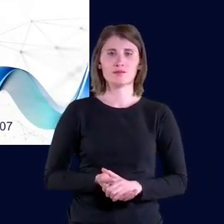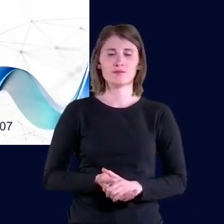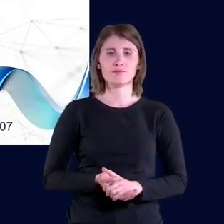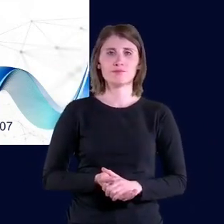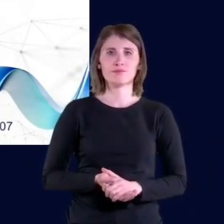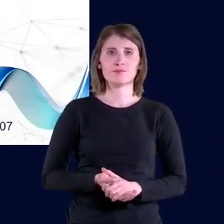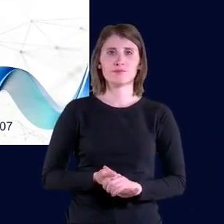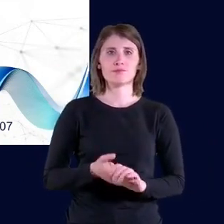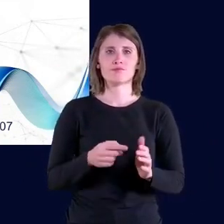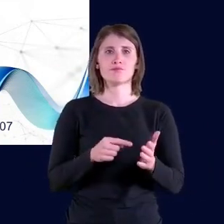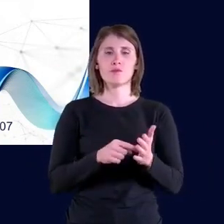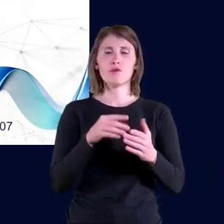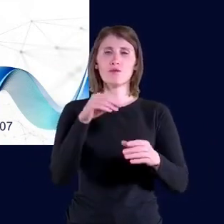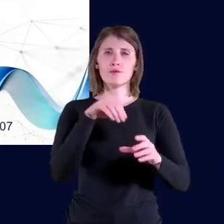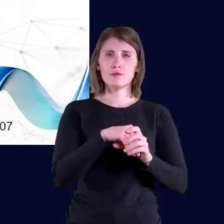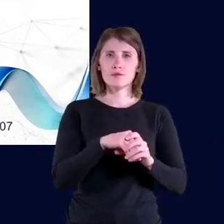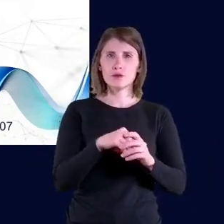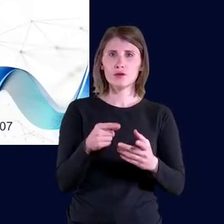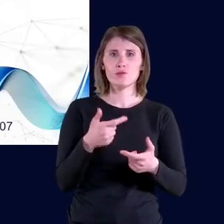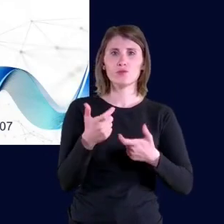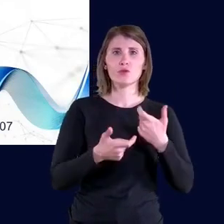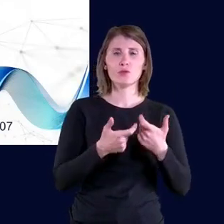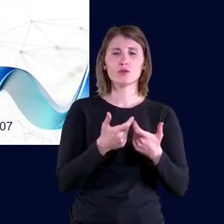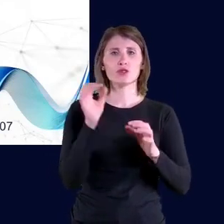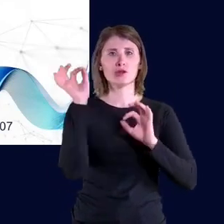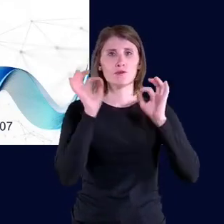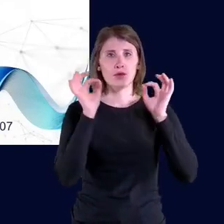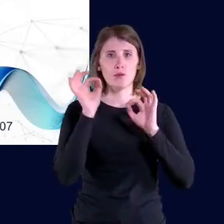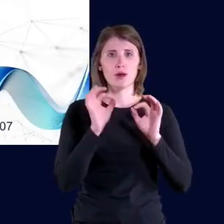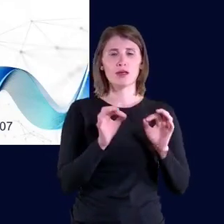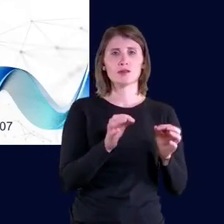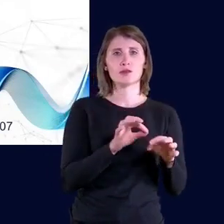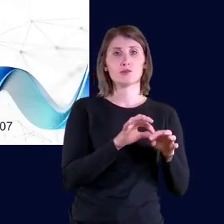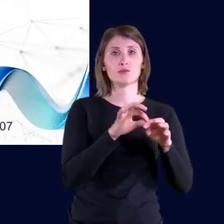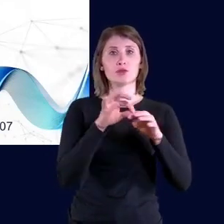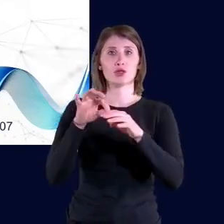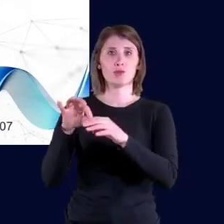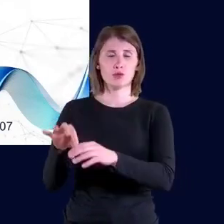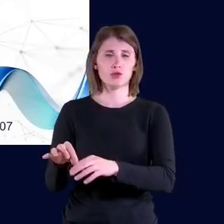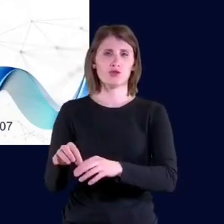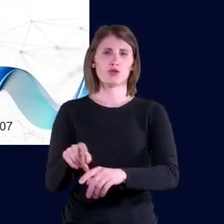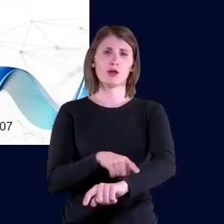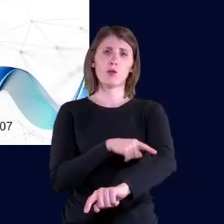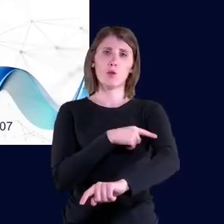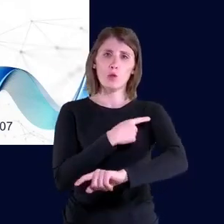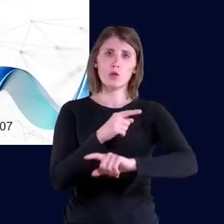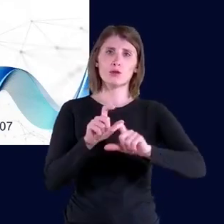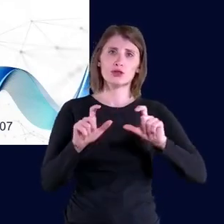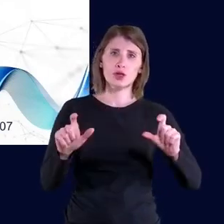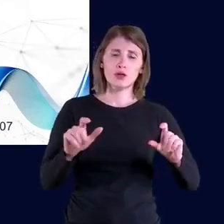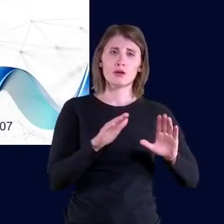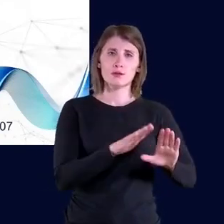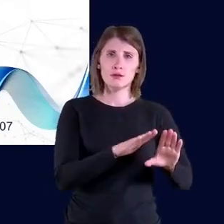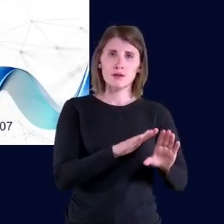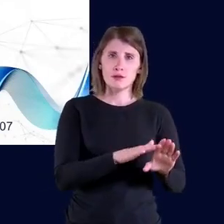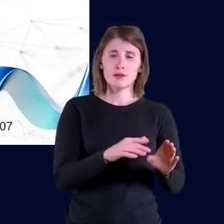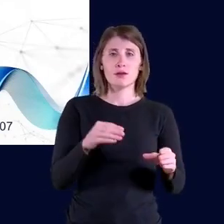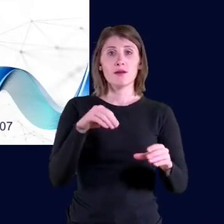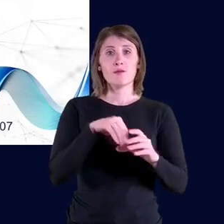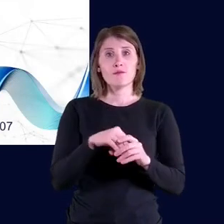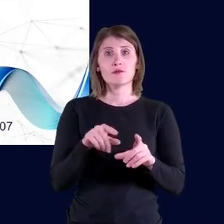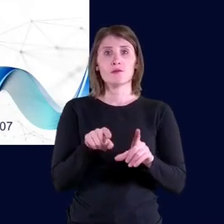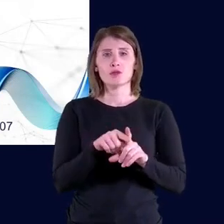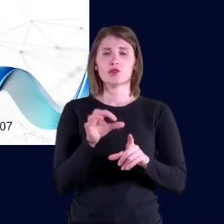podejście migracji danych w zakresie długoterminowej archiwizacji oraz stosuje odpowiednie pakiety